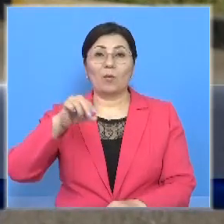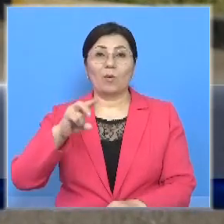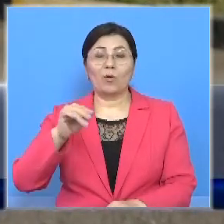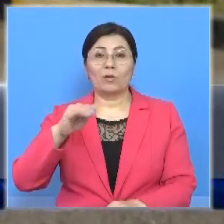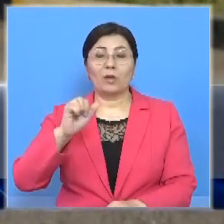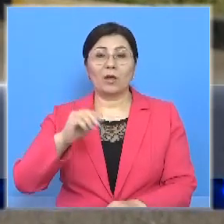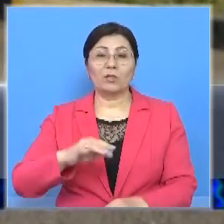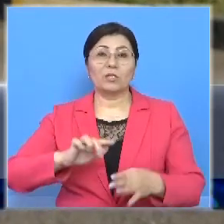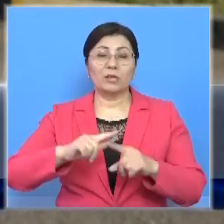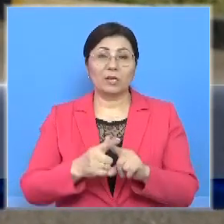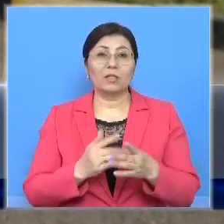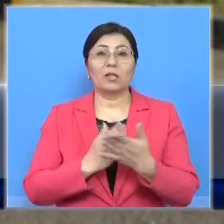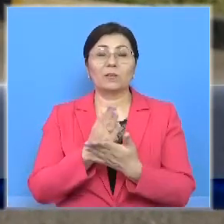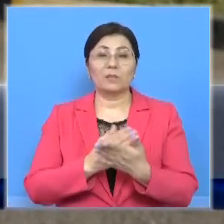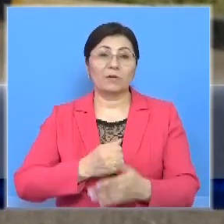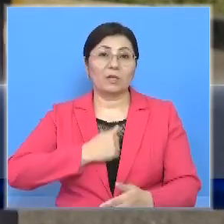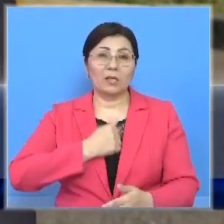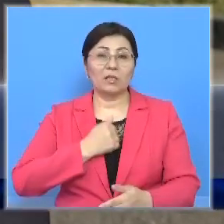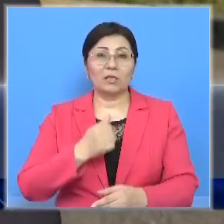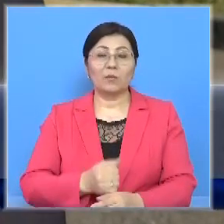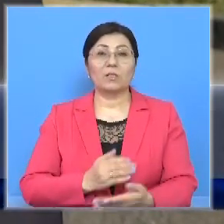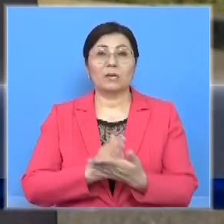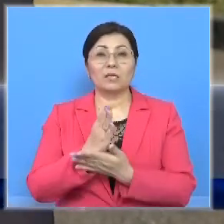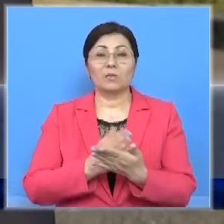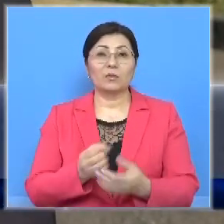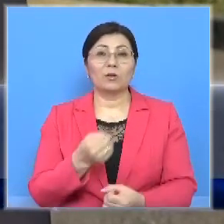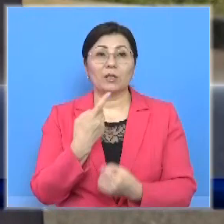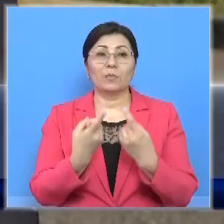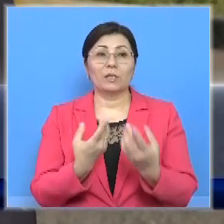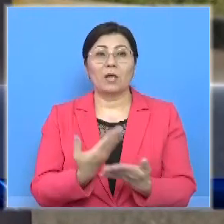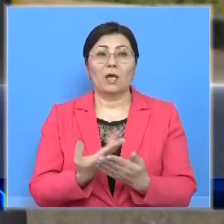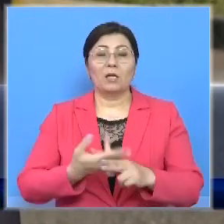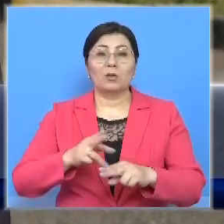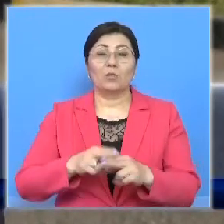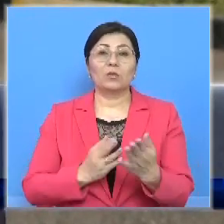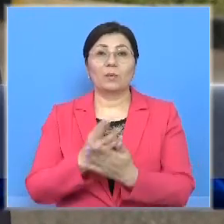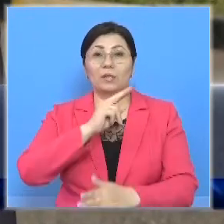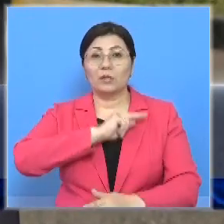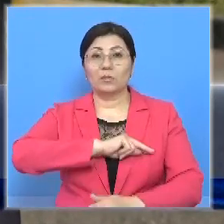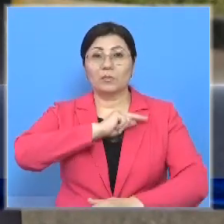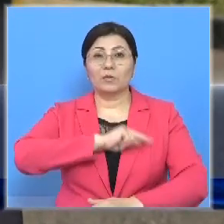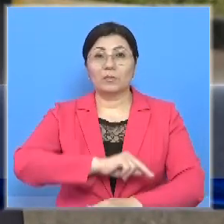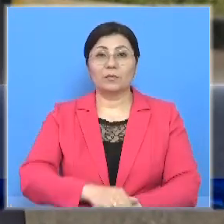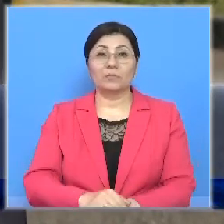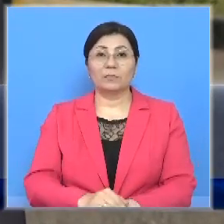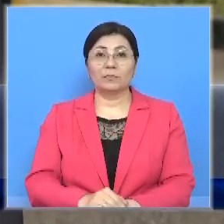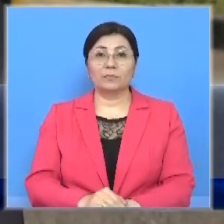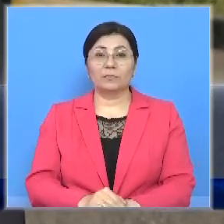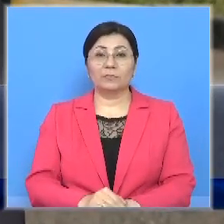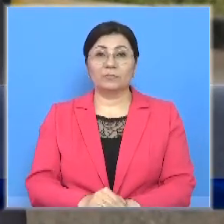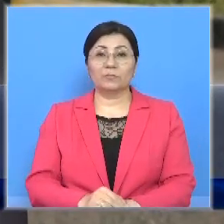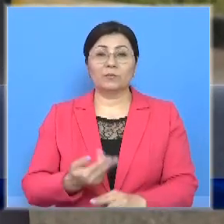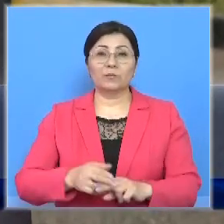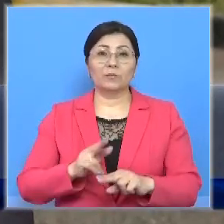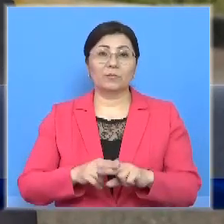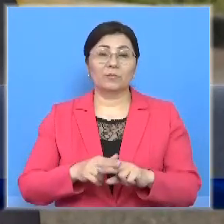техникалық қызмет көрсету, монша деген сияқты қызмет түрлері анықталды. Қазір осы бағытта жұмыс жасап жатыр. Осы